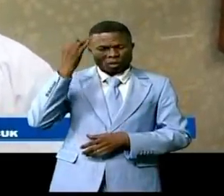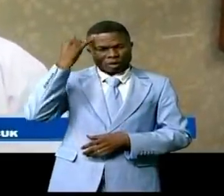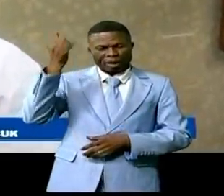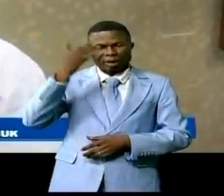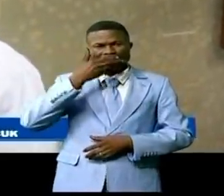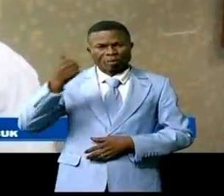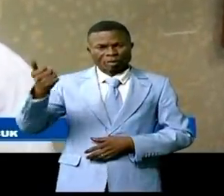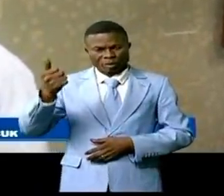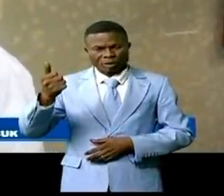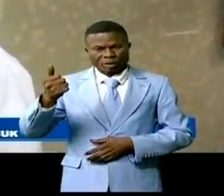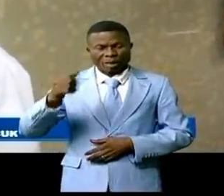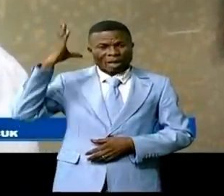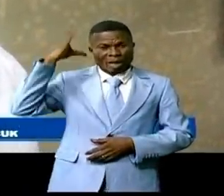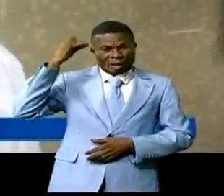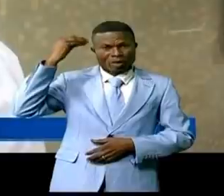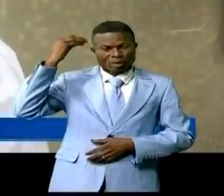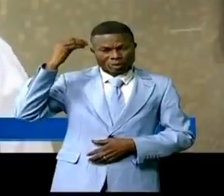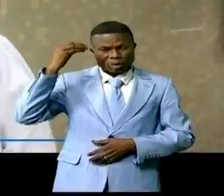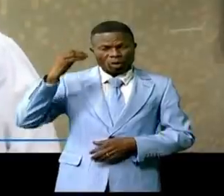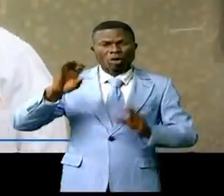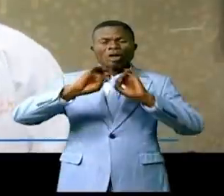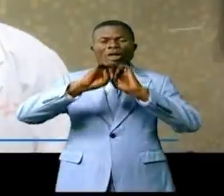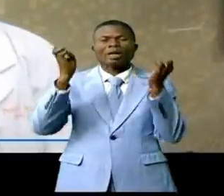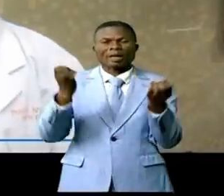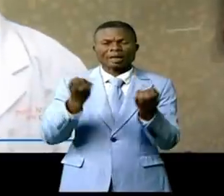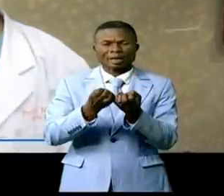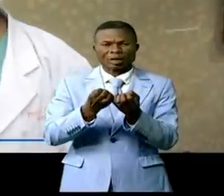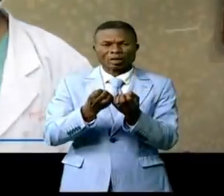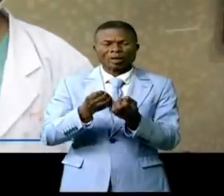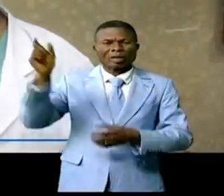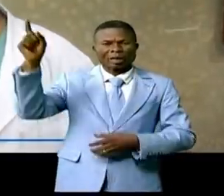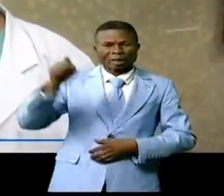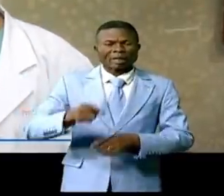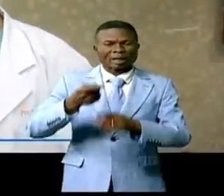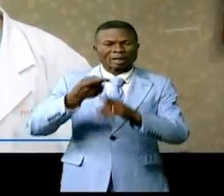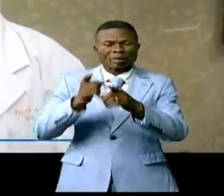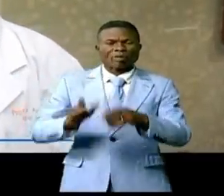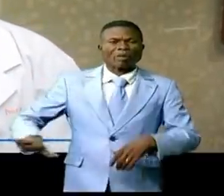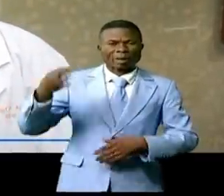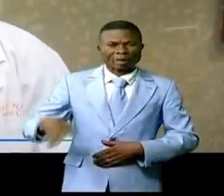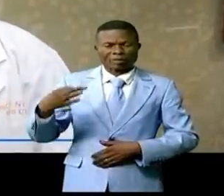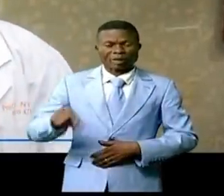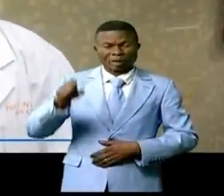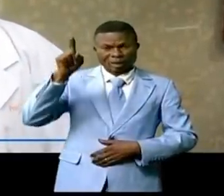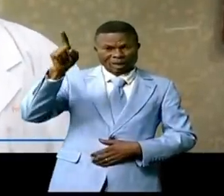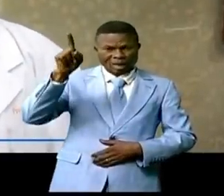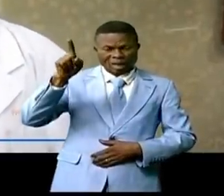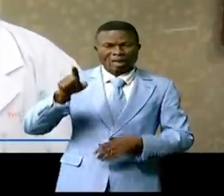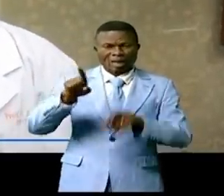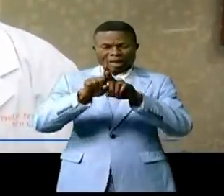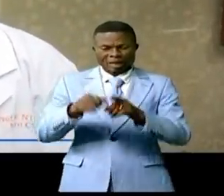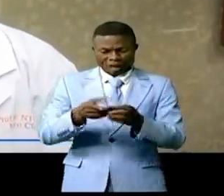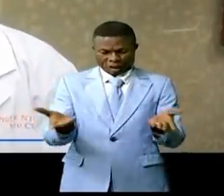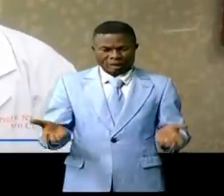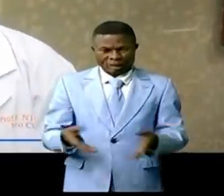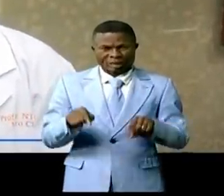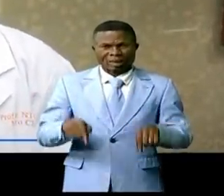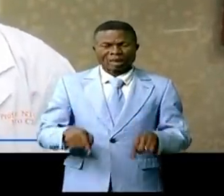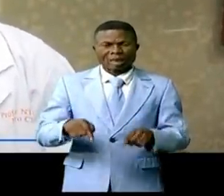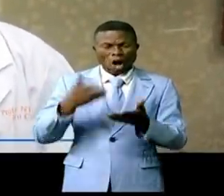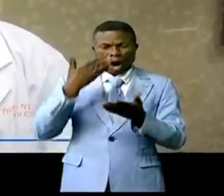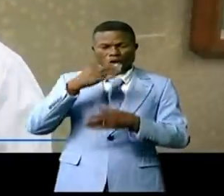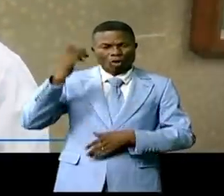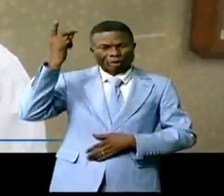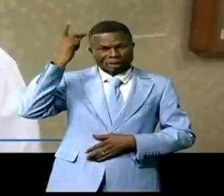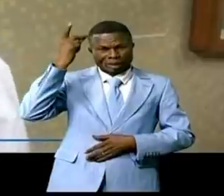de l'expertise des équipes qui viennent de Paris, donc de Saint-Louis, aussi des équipes locales. Nous travaillons pour ce